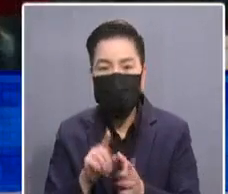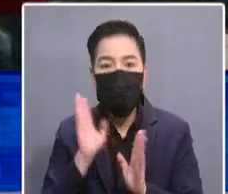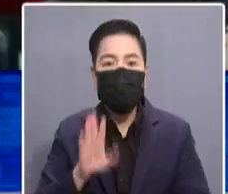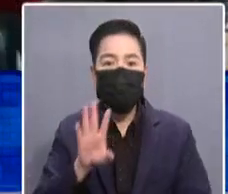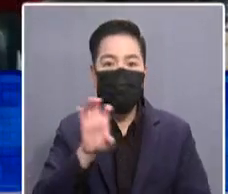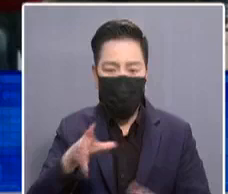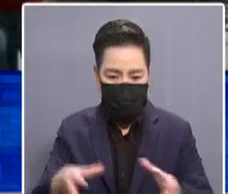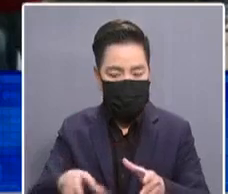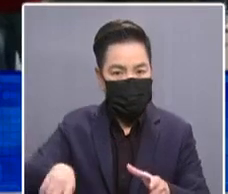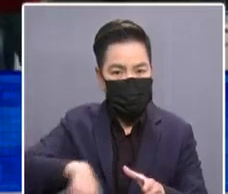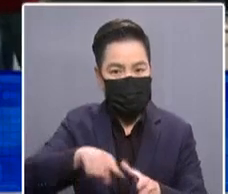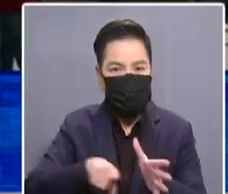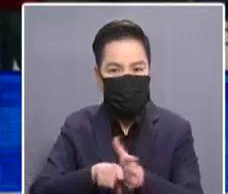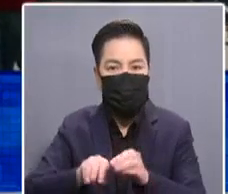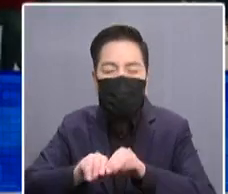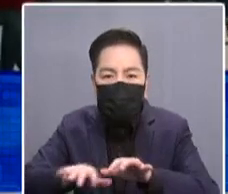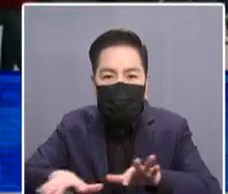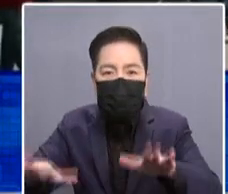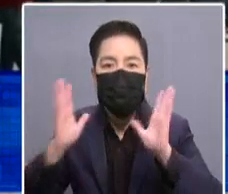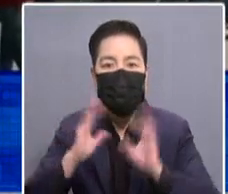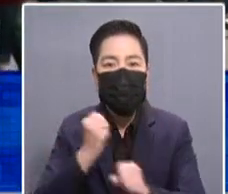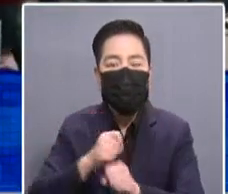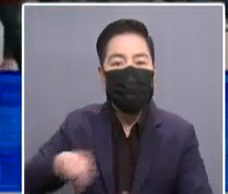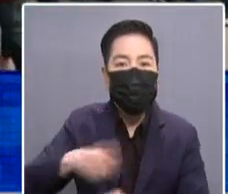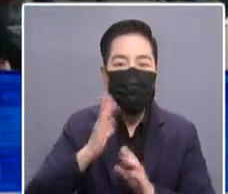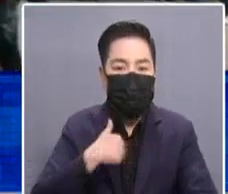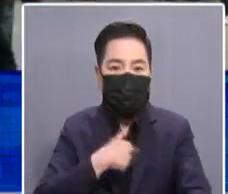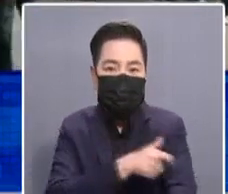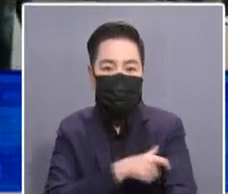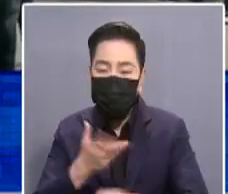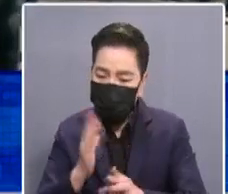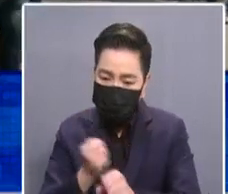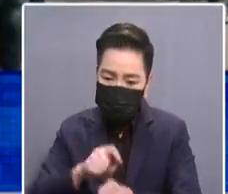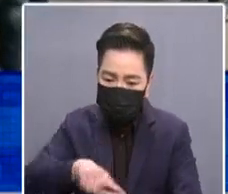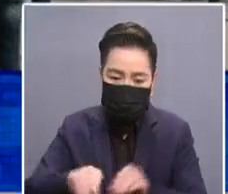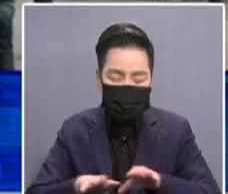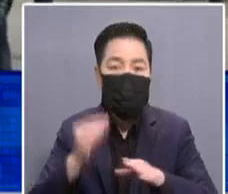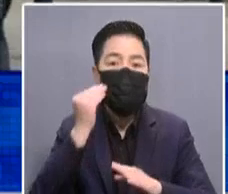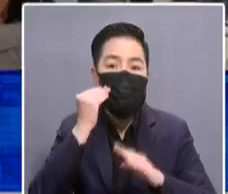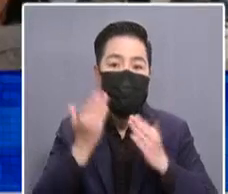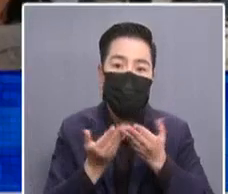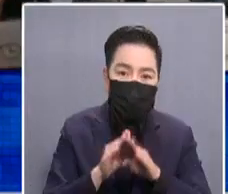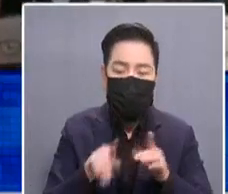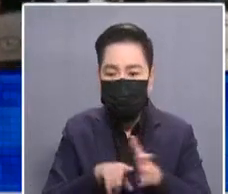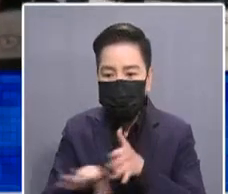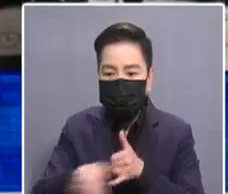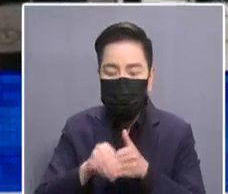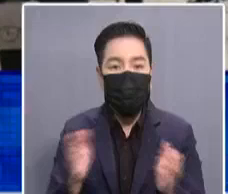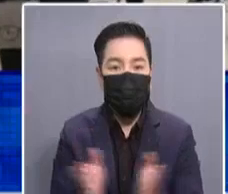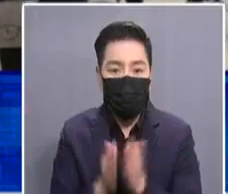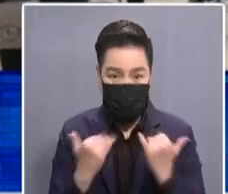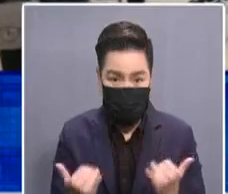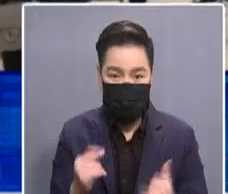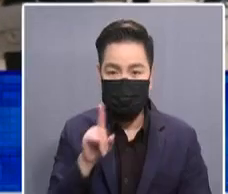านนี้เป็นกลุ่มคลัสเตอร์ใหญ่ที่แพร่เชื้อจากพนักงานแล้วก็ลามไปยังบุคคลในครอบครัวล่าสุดพบผู้ติดเชื้อแล้วกว่า